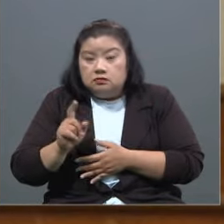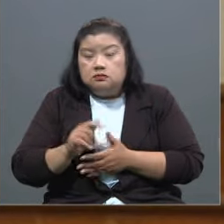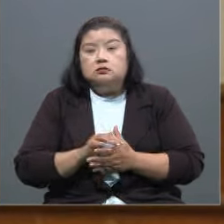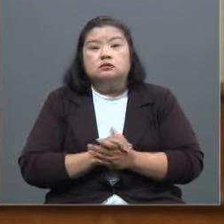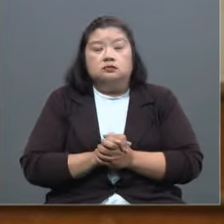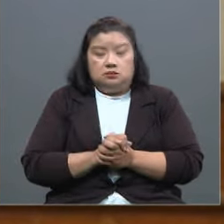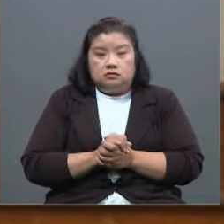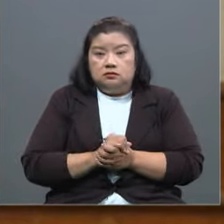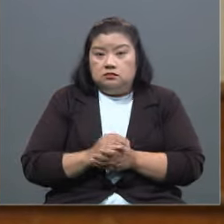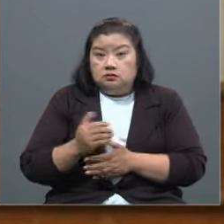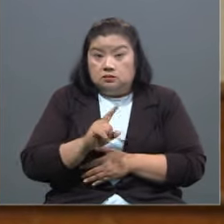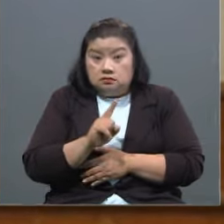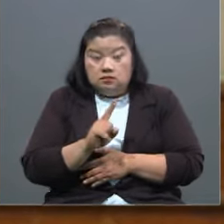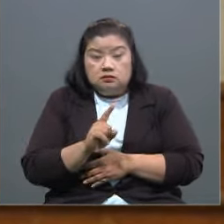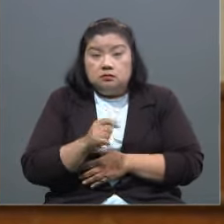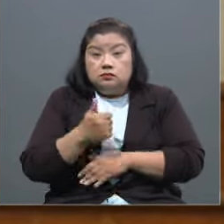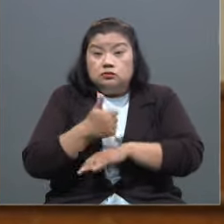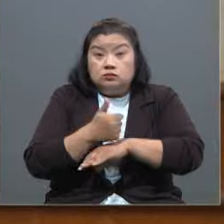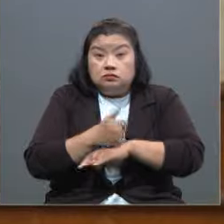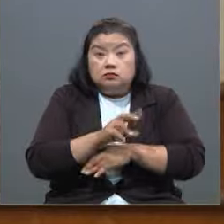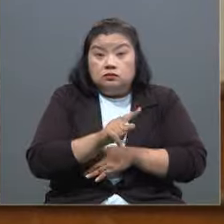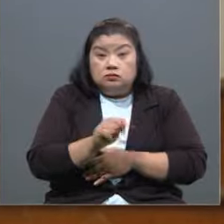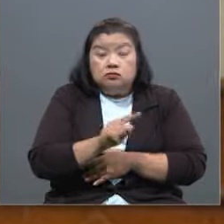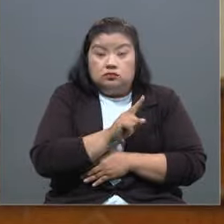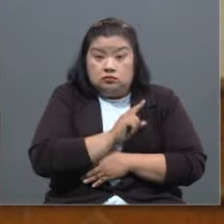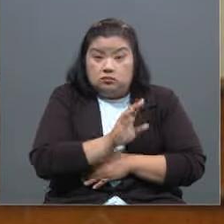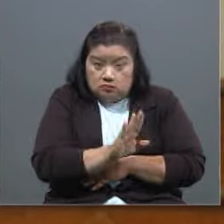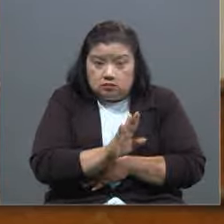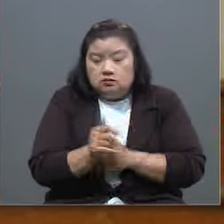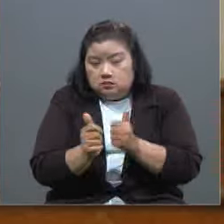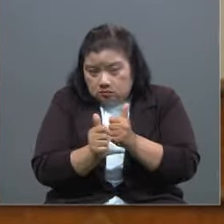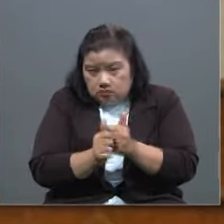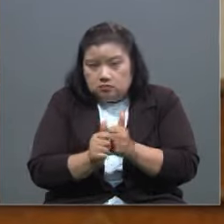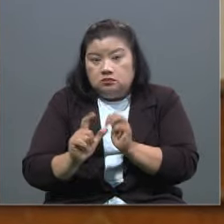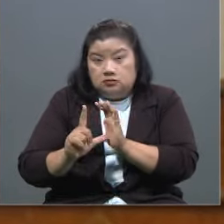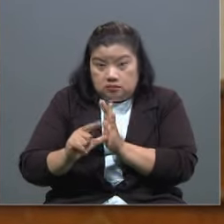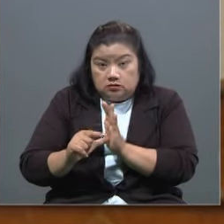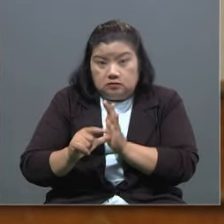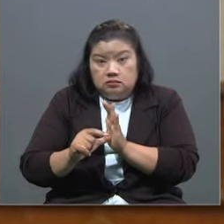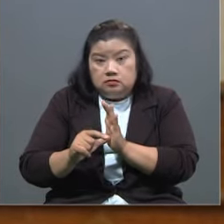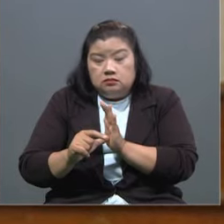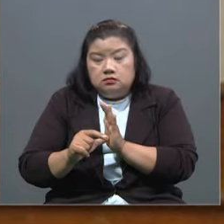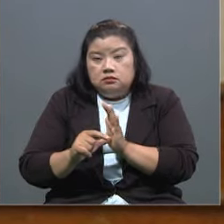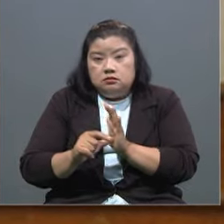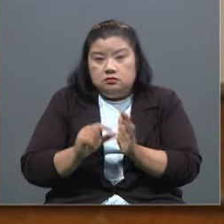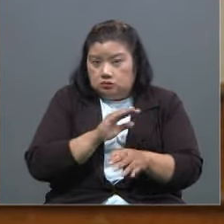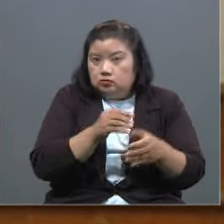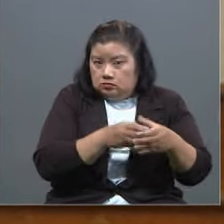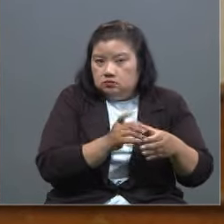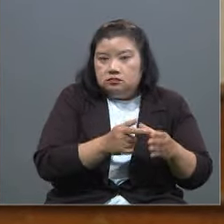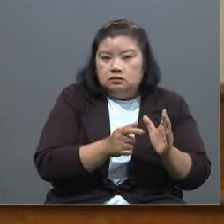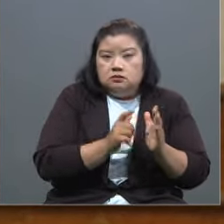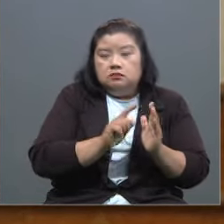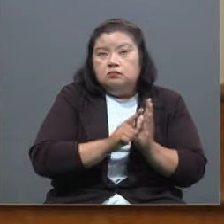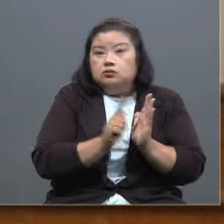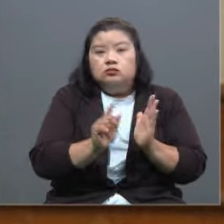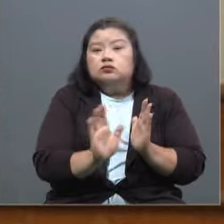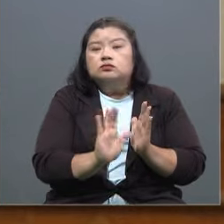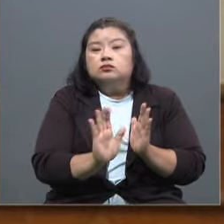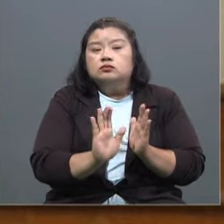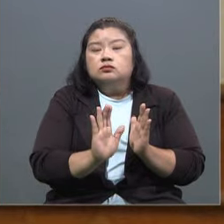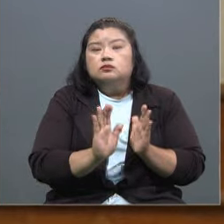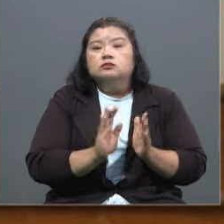รัฐมนตรีเป็นคนแต่งตั้งเองที่ปรึกษาก็ดีเลขารัฐมนตรีก็ดีของท่านยังคงอยู่ไม่ได้พ้น